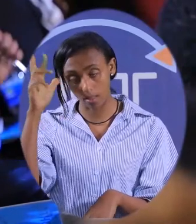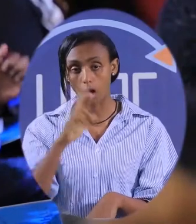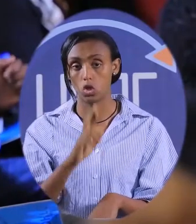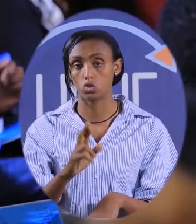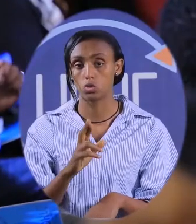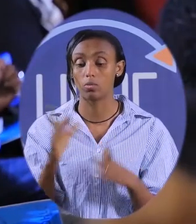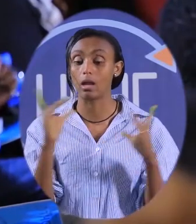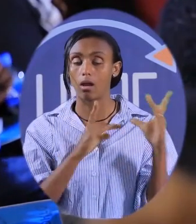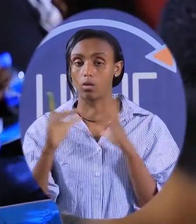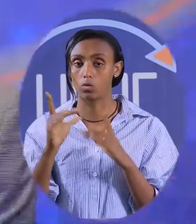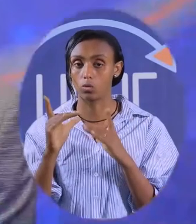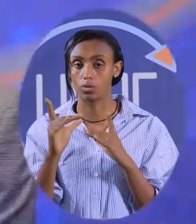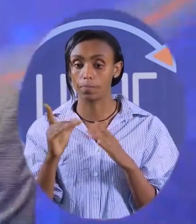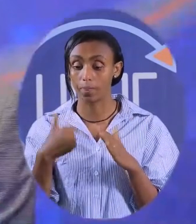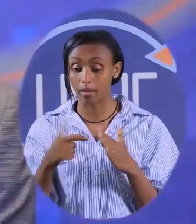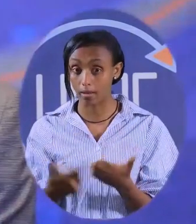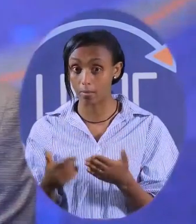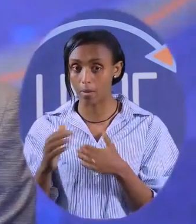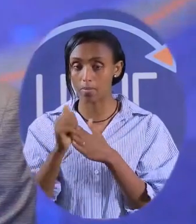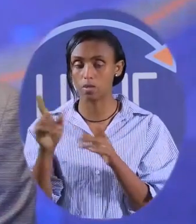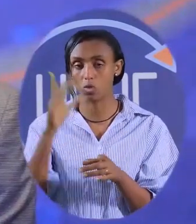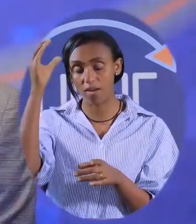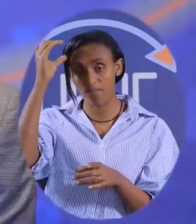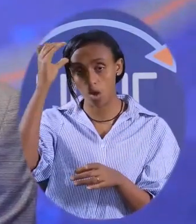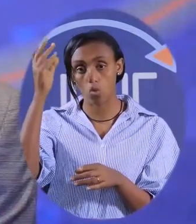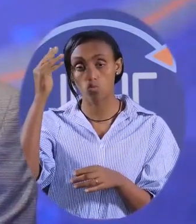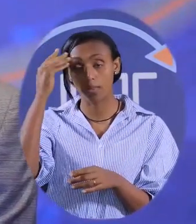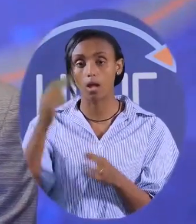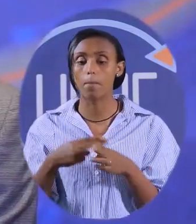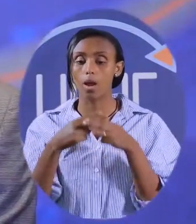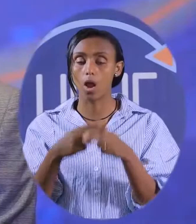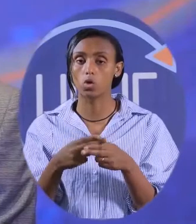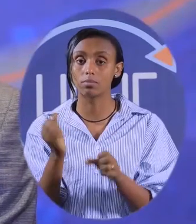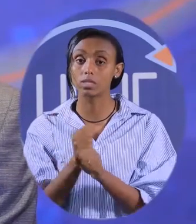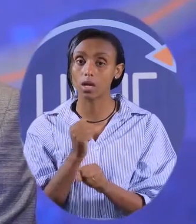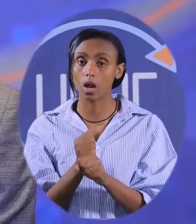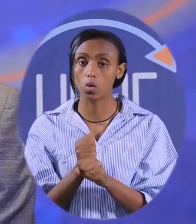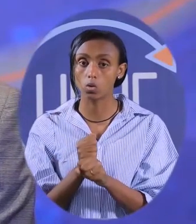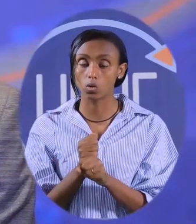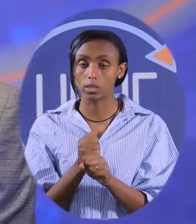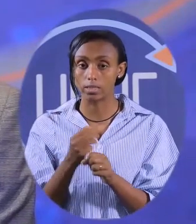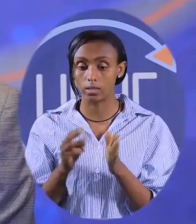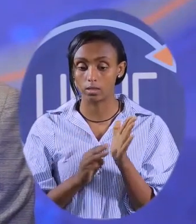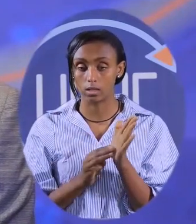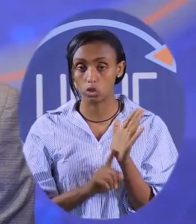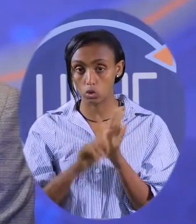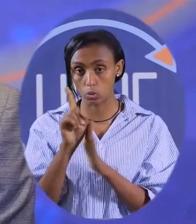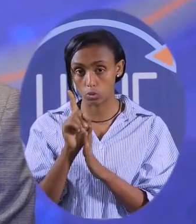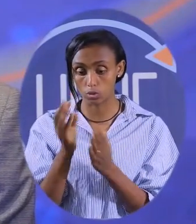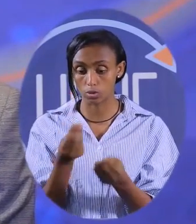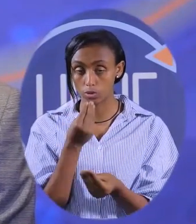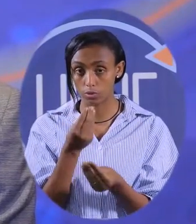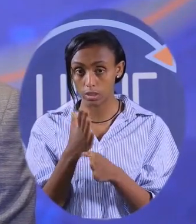ናቸው የሚከራከሩት። ክሩን በመምራት እኔ ከፍያለው ሙለታ ባላለሁኝ የምሰራው ጀፓይጎ ኢትዮጵያ ለግሮሰሪ